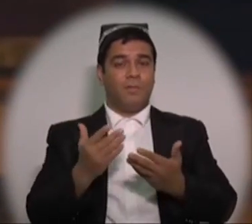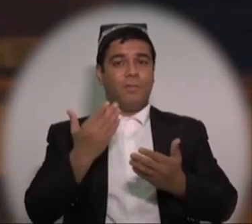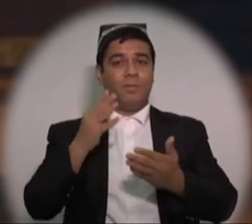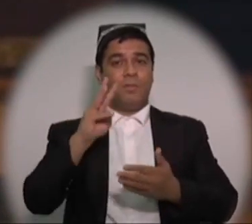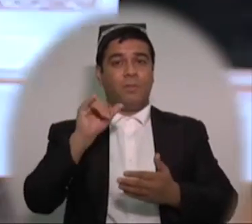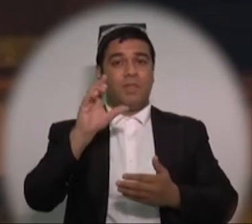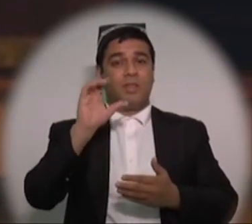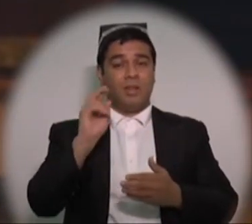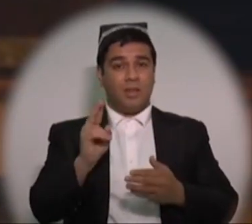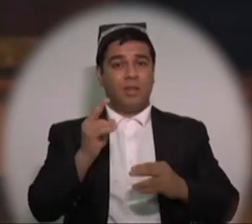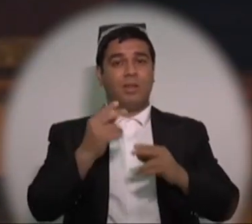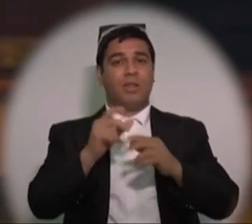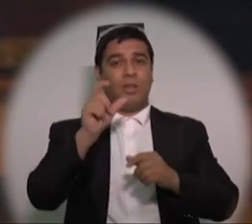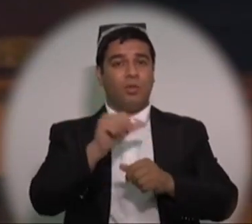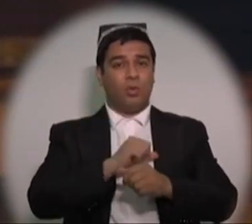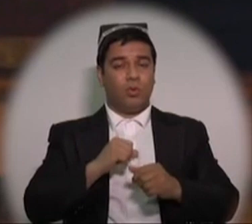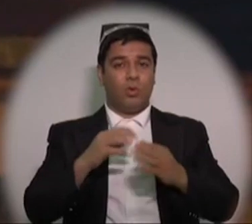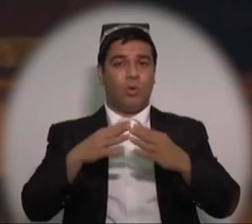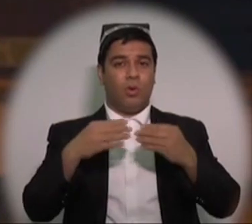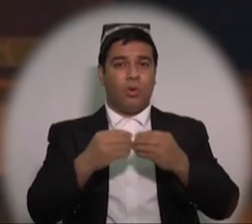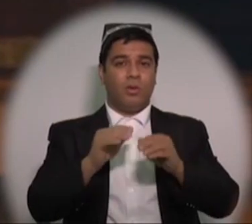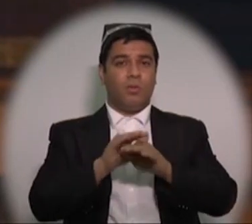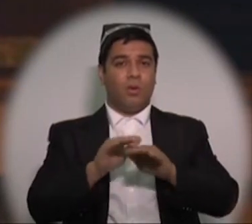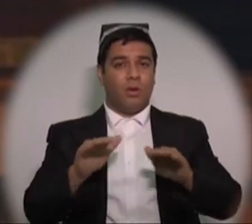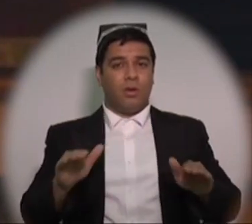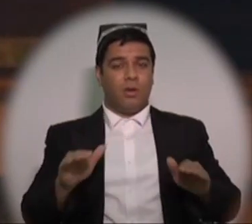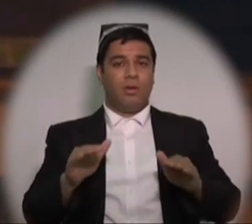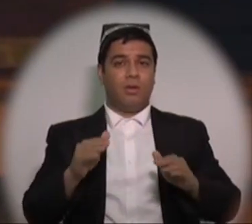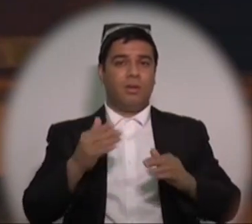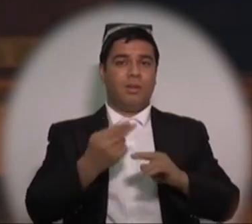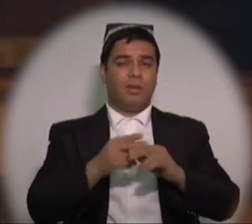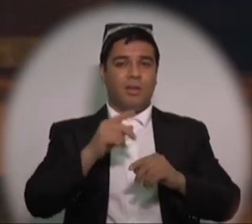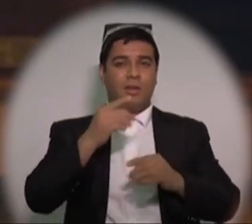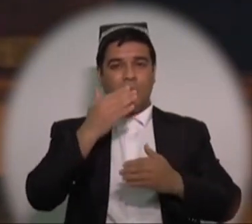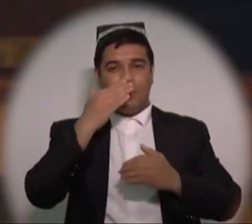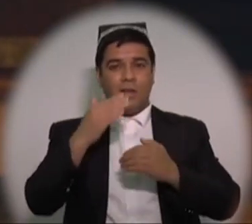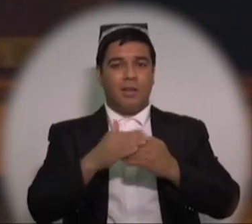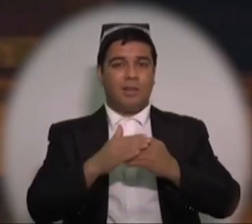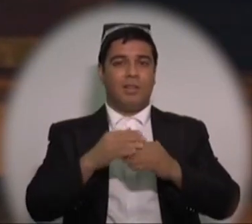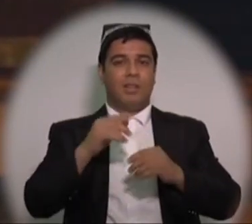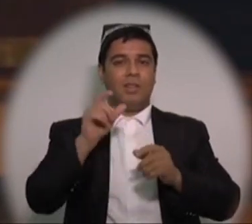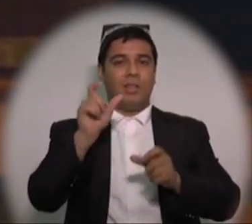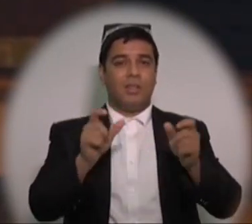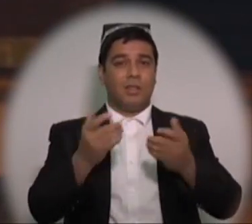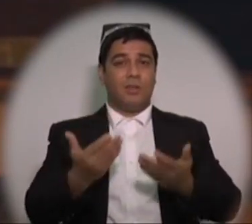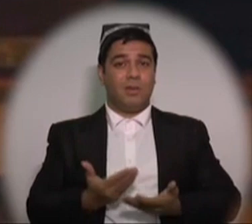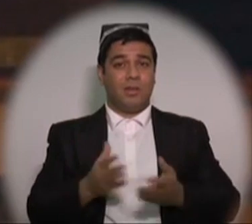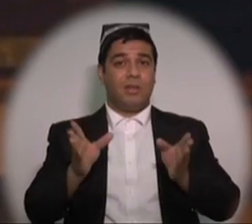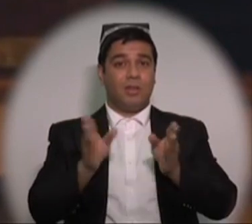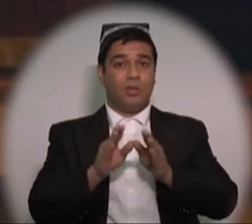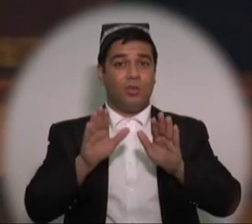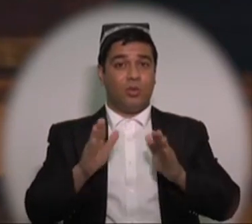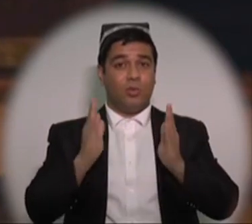Masken İnsan özü, ailesi, bola çakası, yakın kişileri bilen yaşaydıgan mavqi